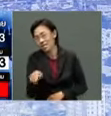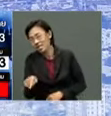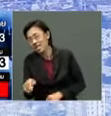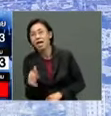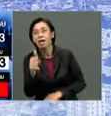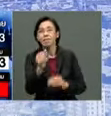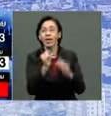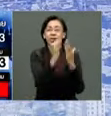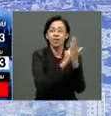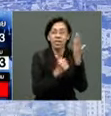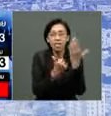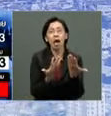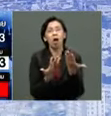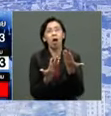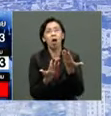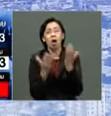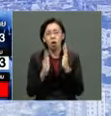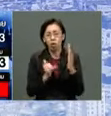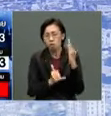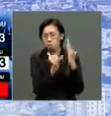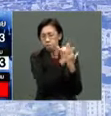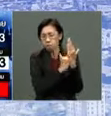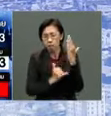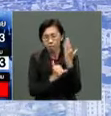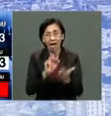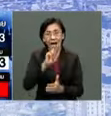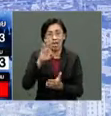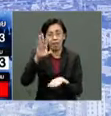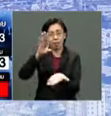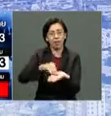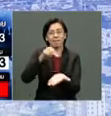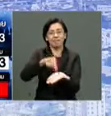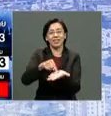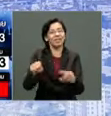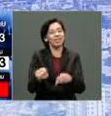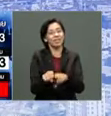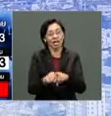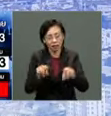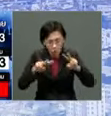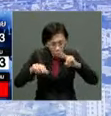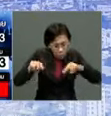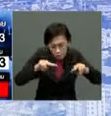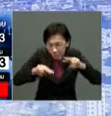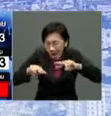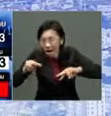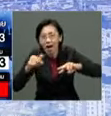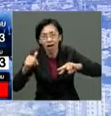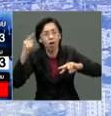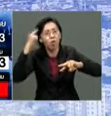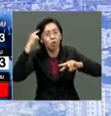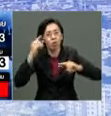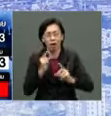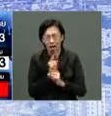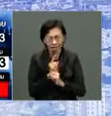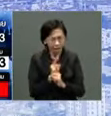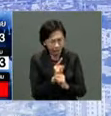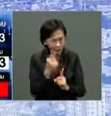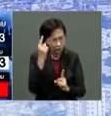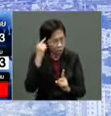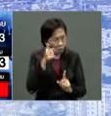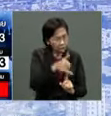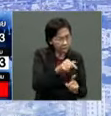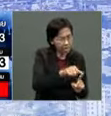จจะไปอยู่อีกที่เมืองหนึ่งเพราะท่านอยู่ในระบบเดียวกันเนี่ยจะเห็นการเรียกอะไรเวลาติดตามโรคเนี่ยนะครับก็